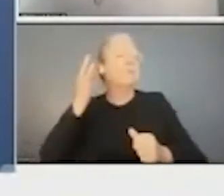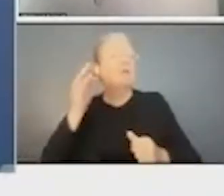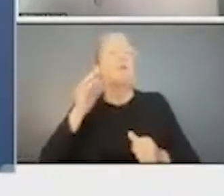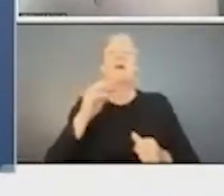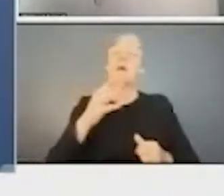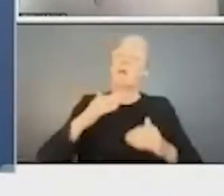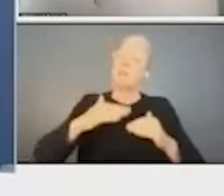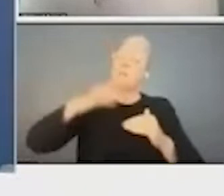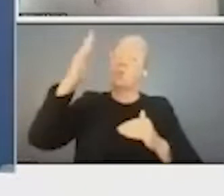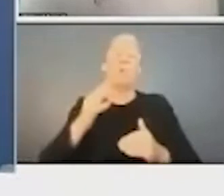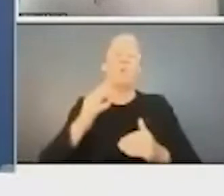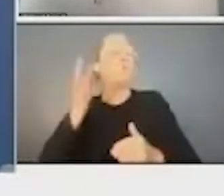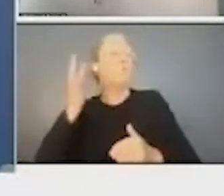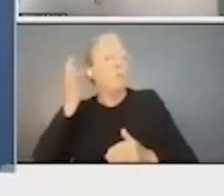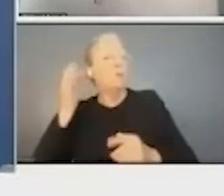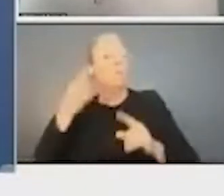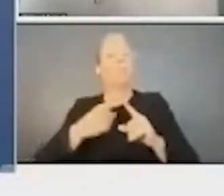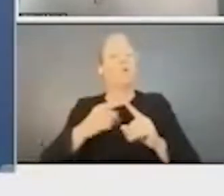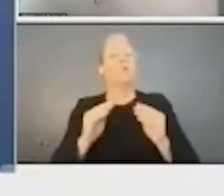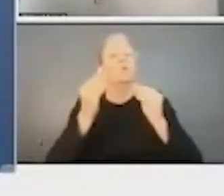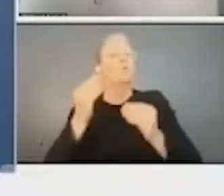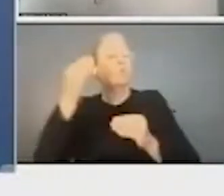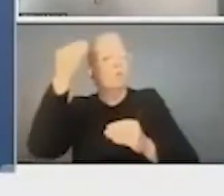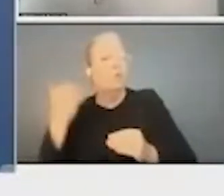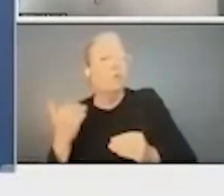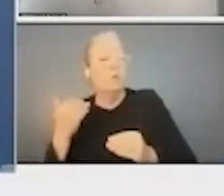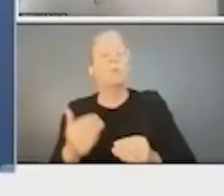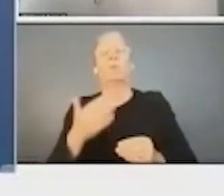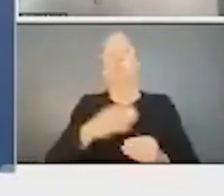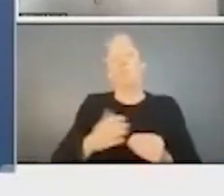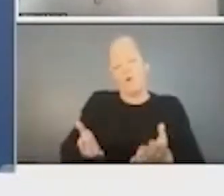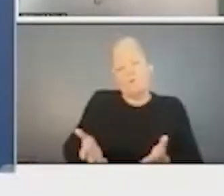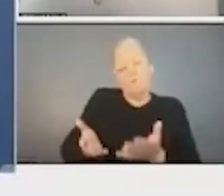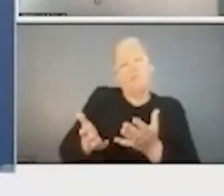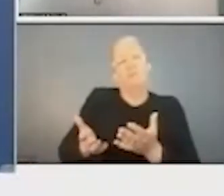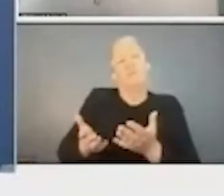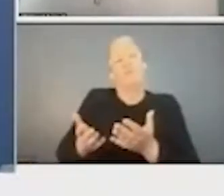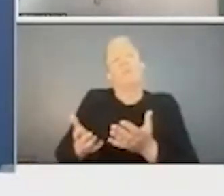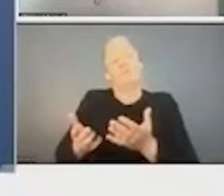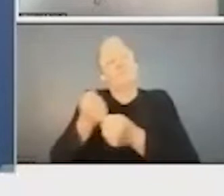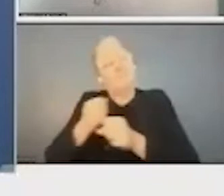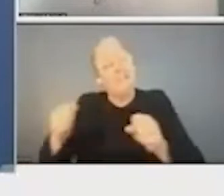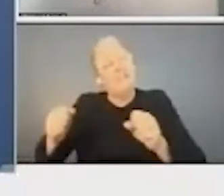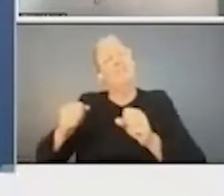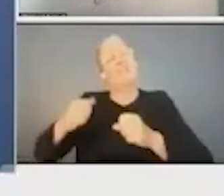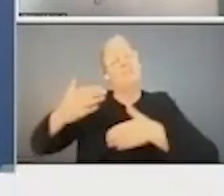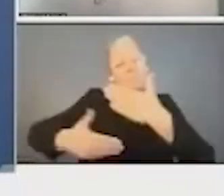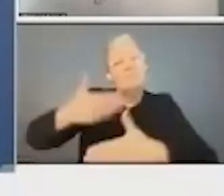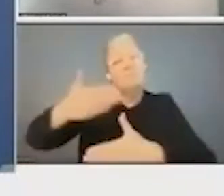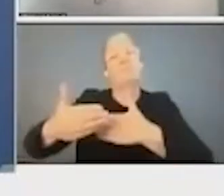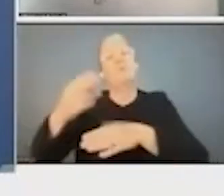المرأة والرجل ومشاركة المرأة بصفة خاصة في كل القرارات،